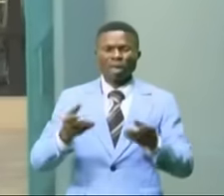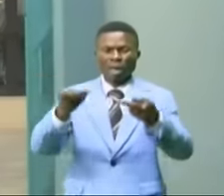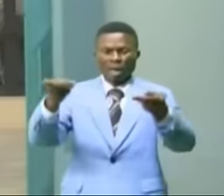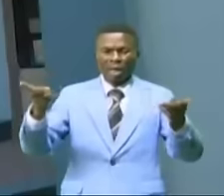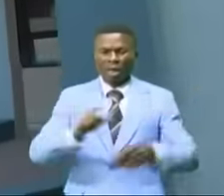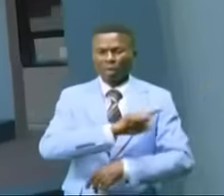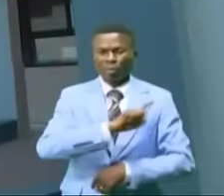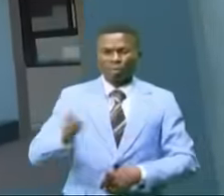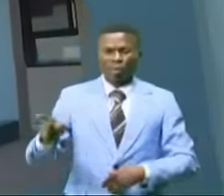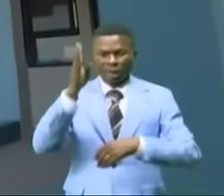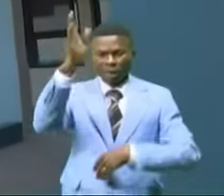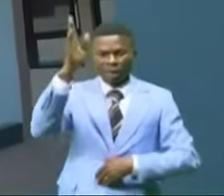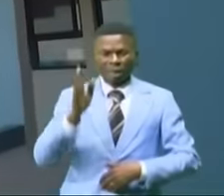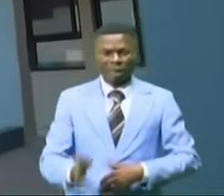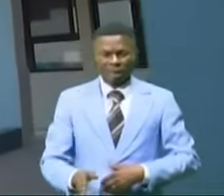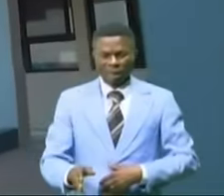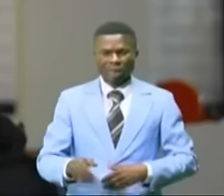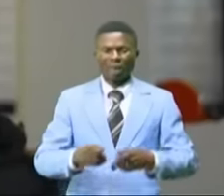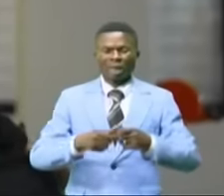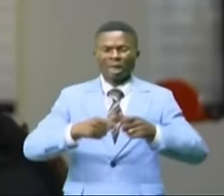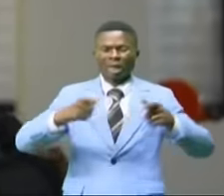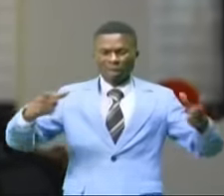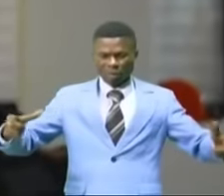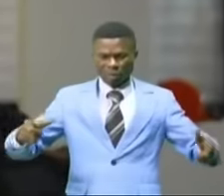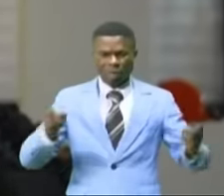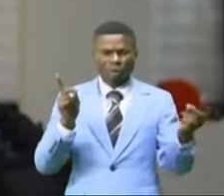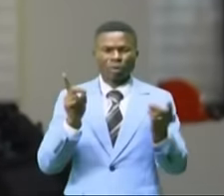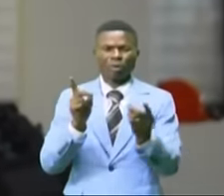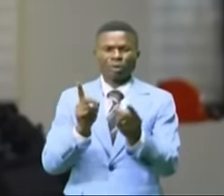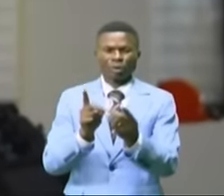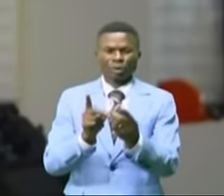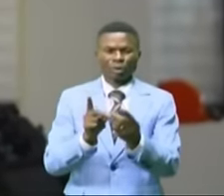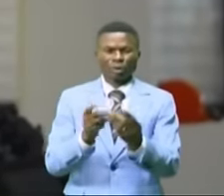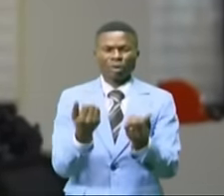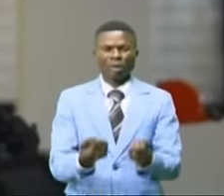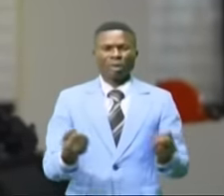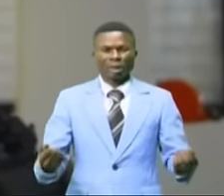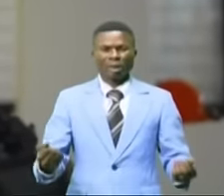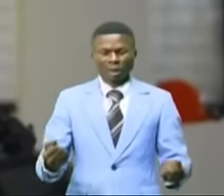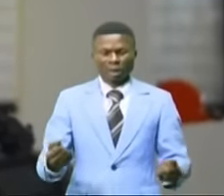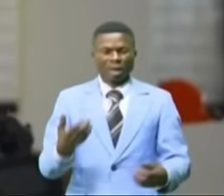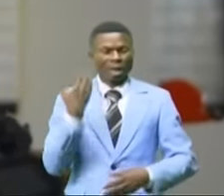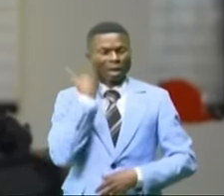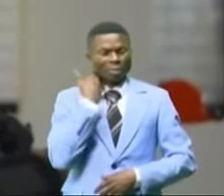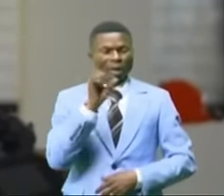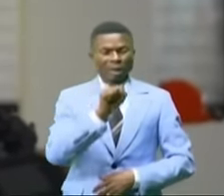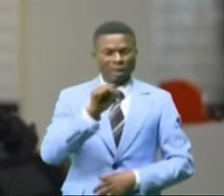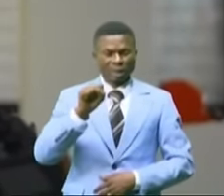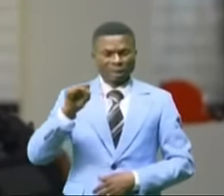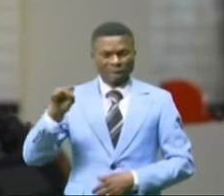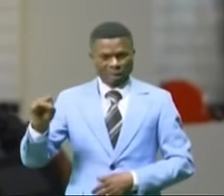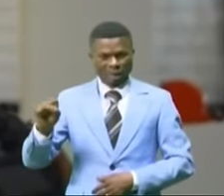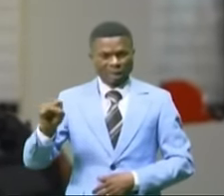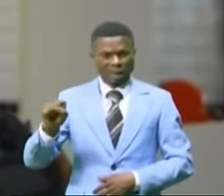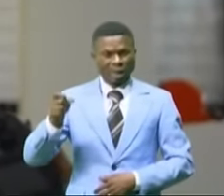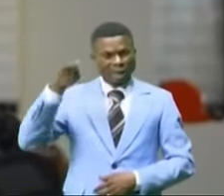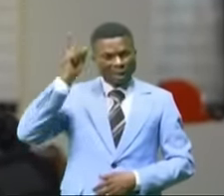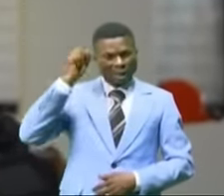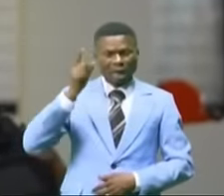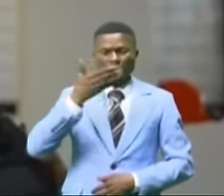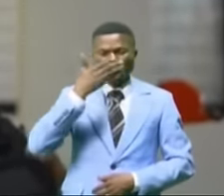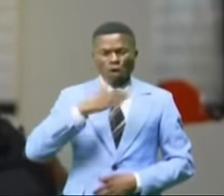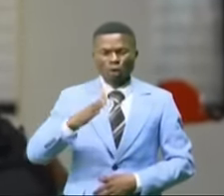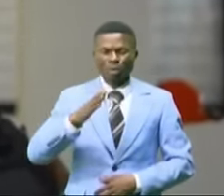de 1785 m². Nous avons rencontré nos enfants, nos frères drépanocytaires qui étaient soignés